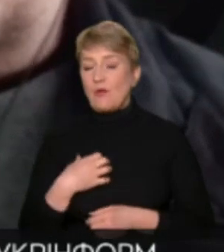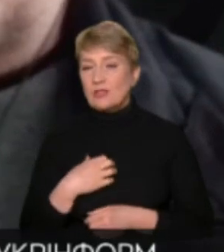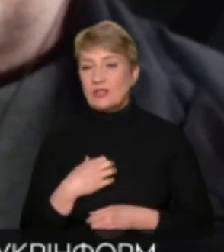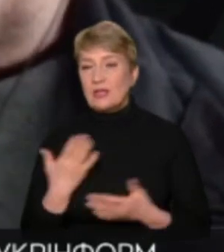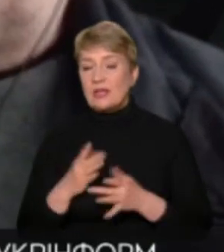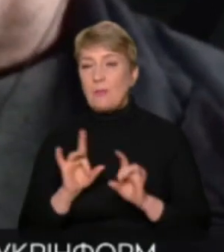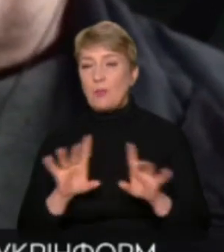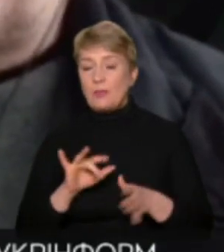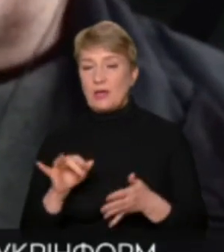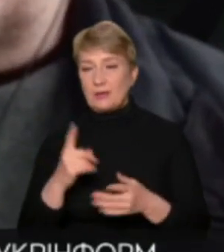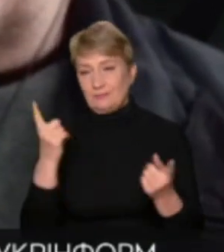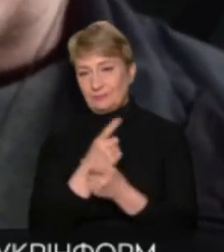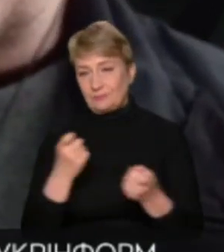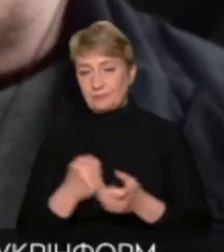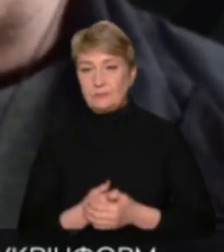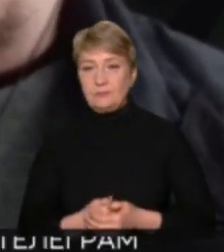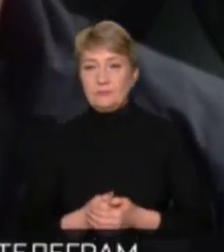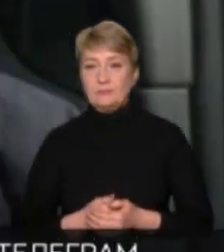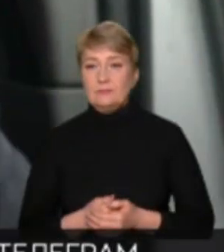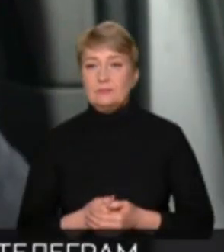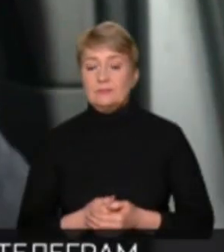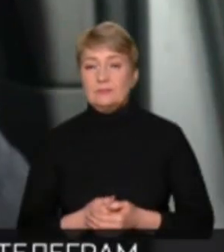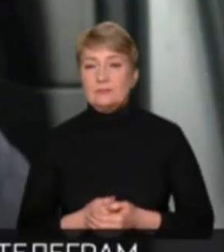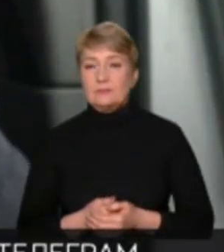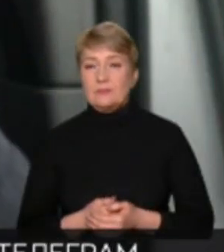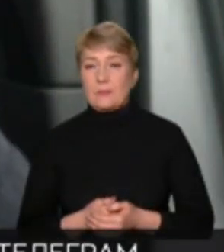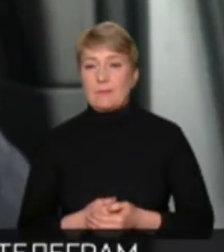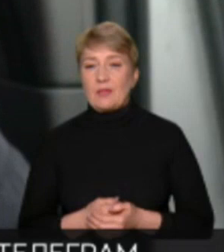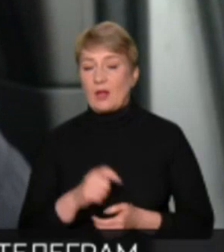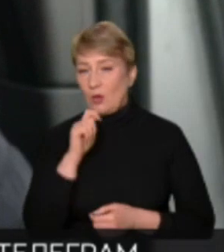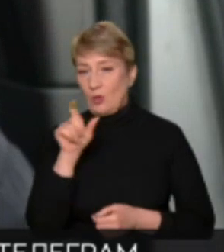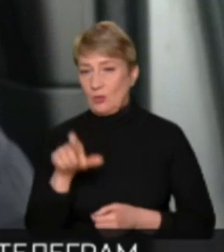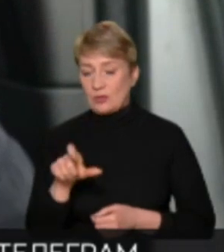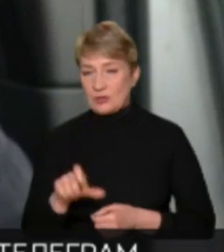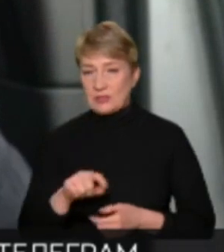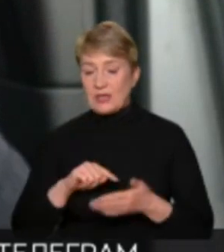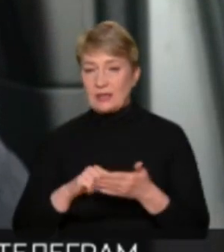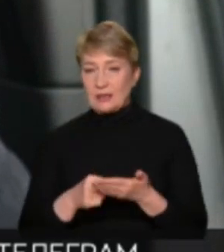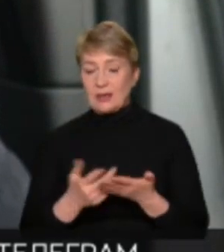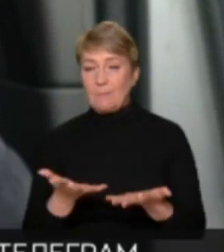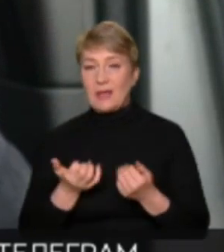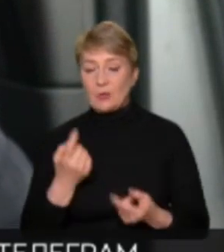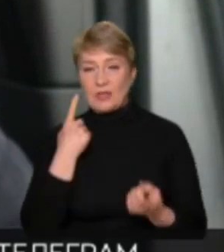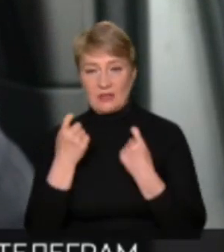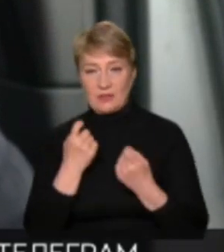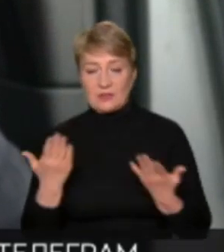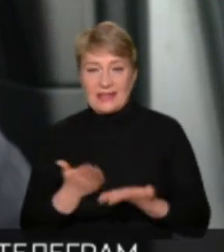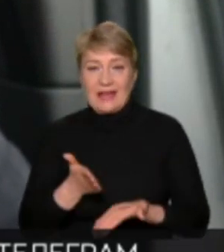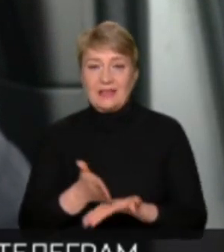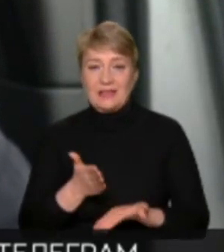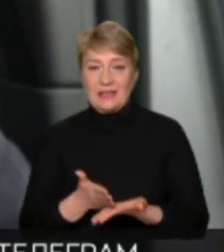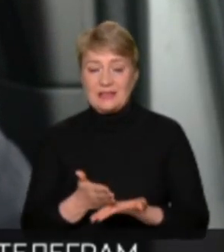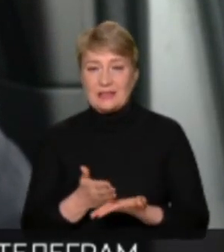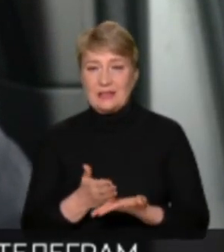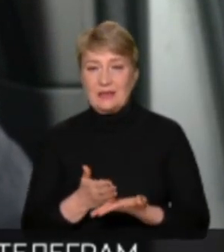дані. Ну, давайте все ж таки розуміти, що це журналісти, вони оперують певну інформацію, яка в них є на цей час. На них